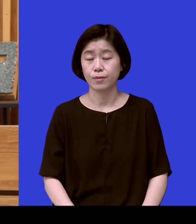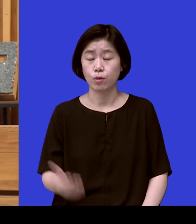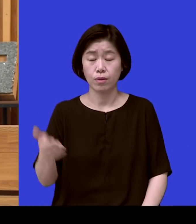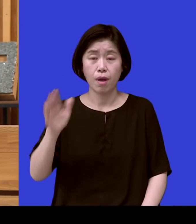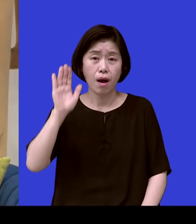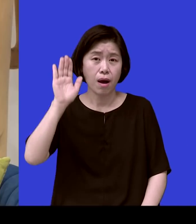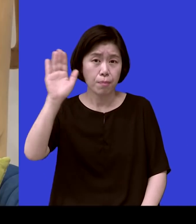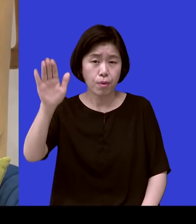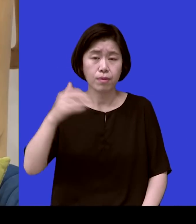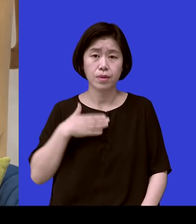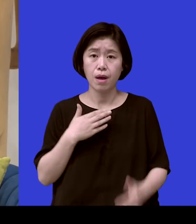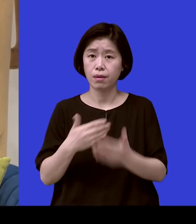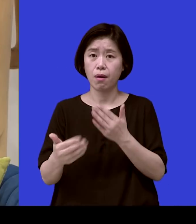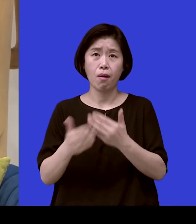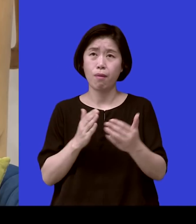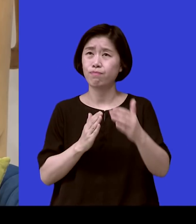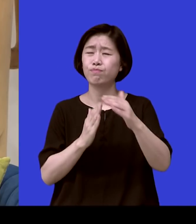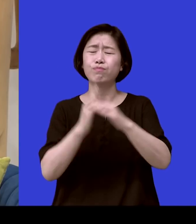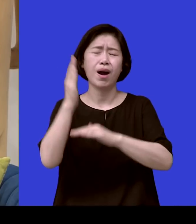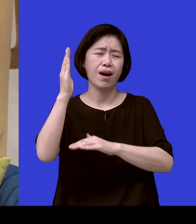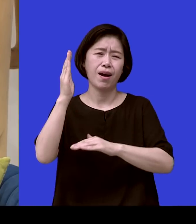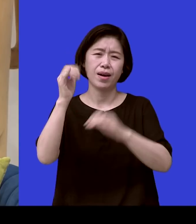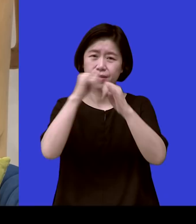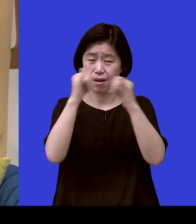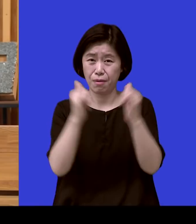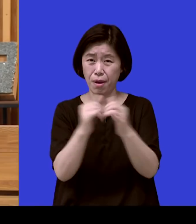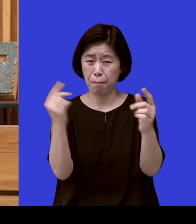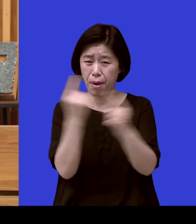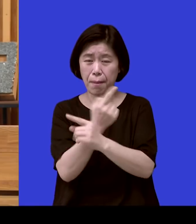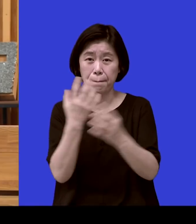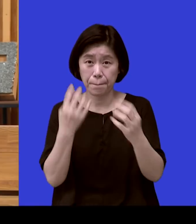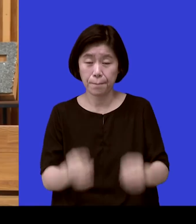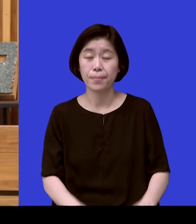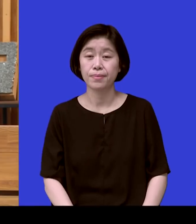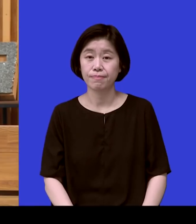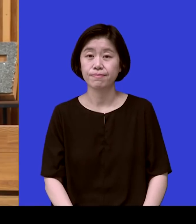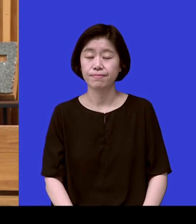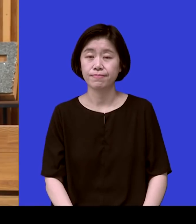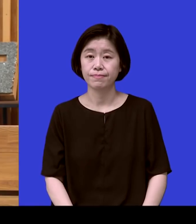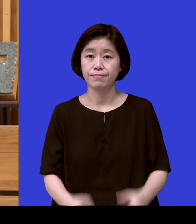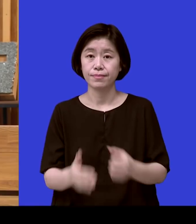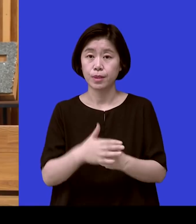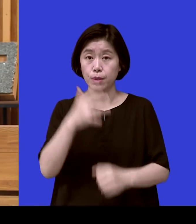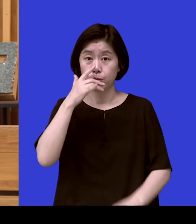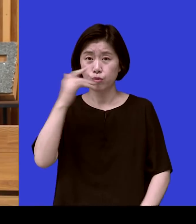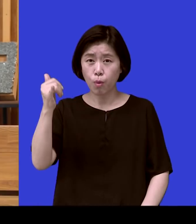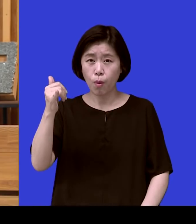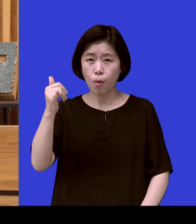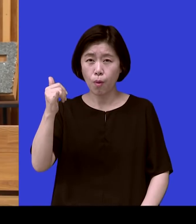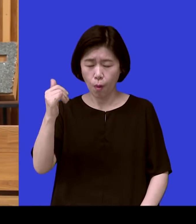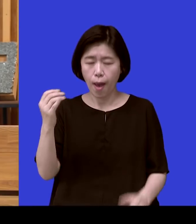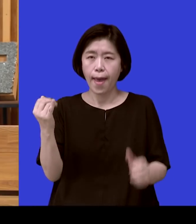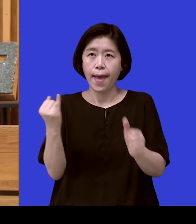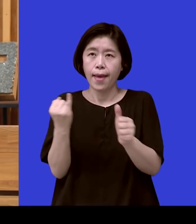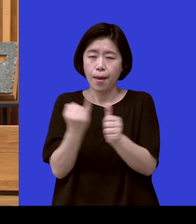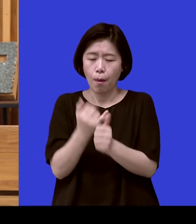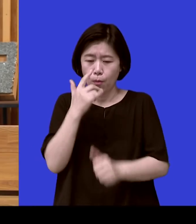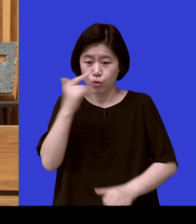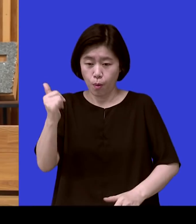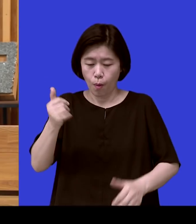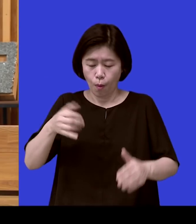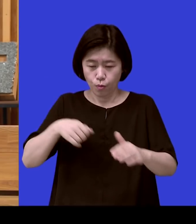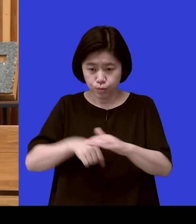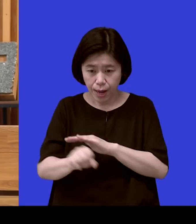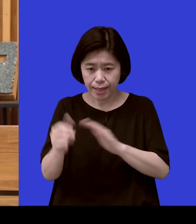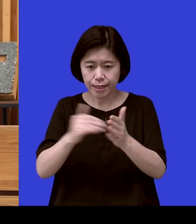세상으로 변해가고 있고 지금 이미 말씀하신 변했죠? 것처럼 이미 변했죠. 네. 그렇다면 저는 이제 사실은 부모가 된 다음에 뭘 고치기 너무 힘드니 부모가 되기